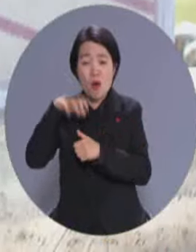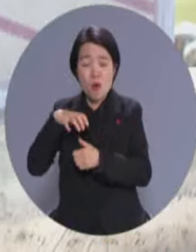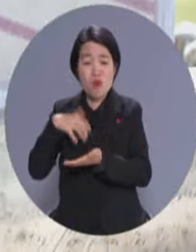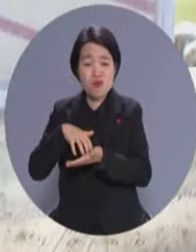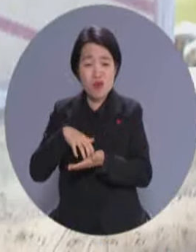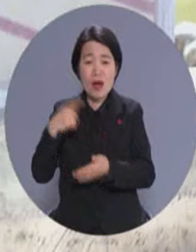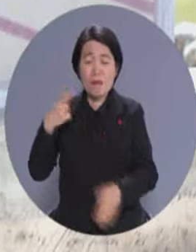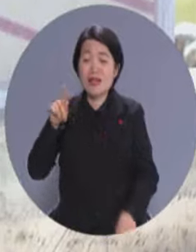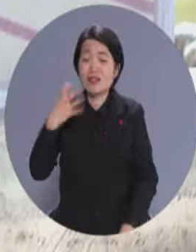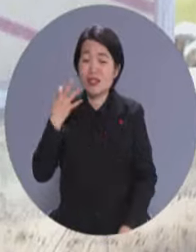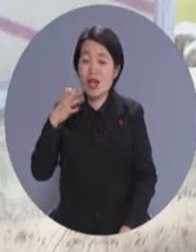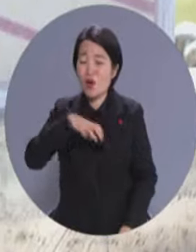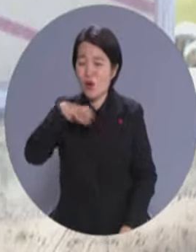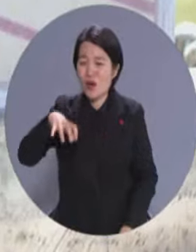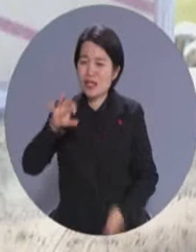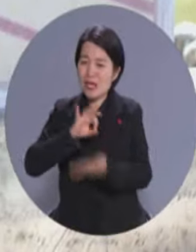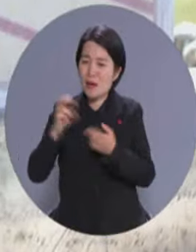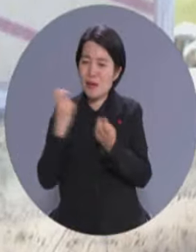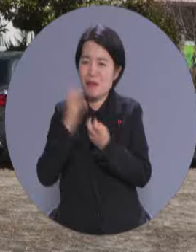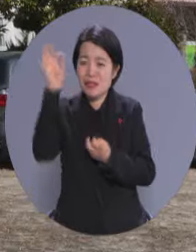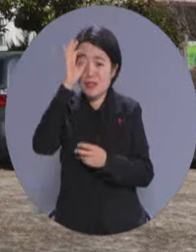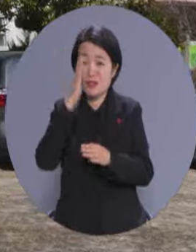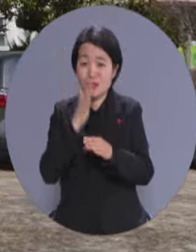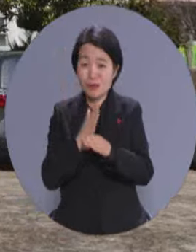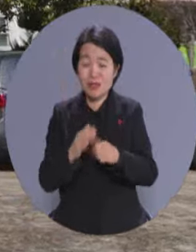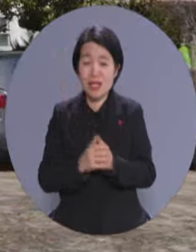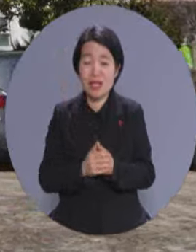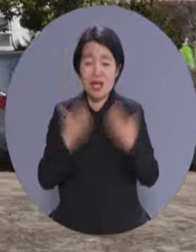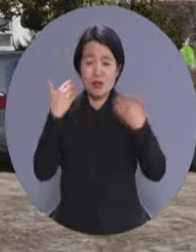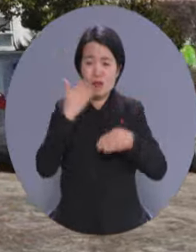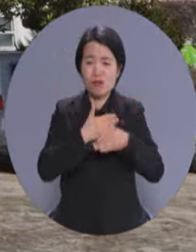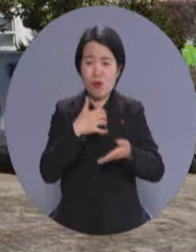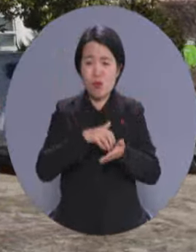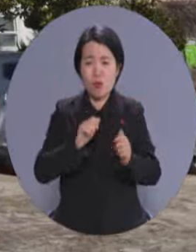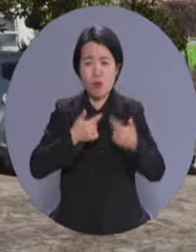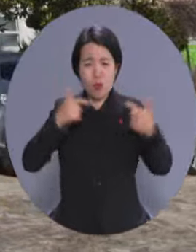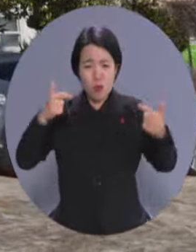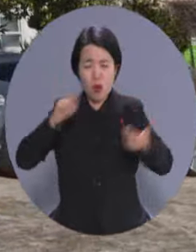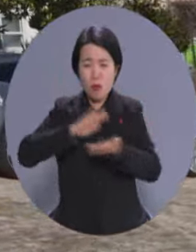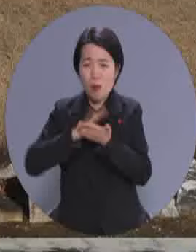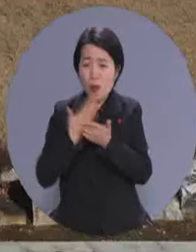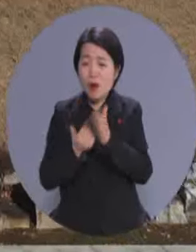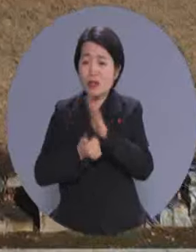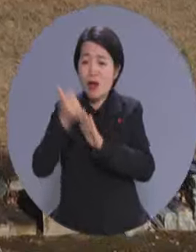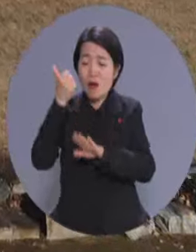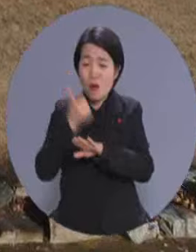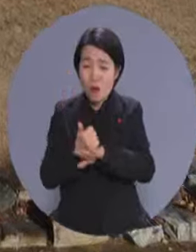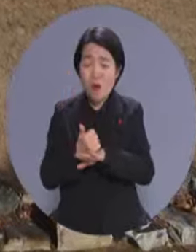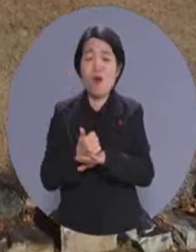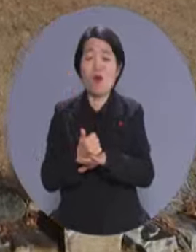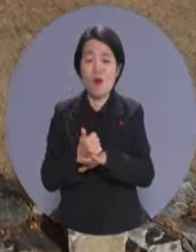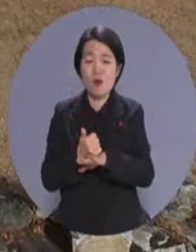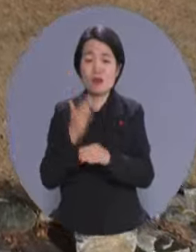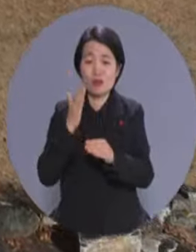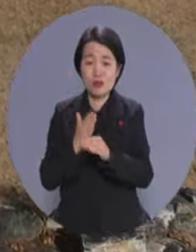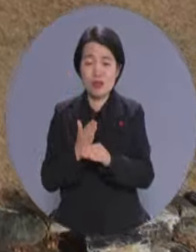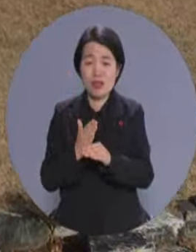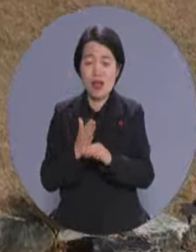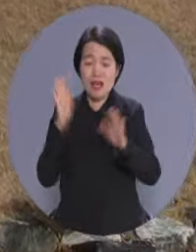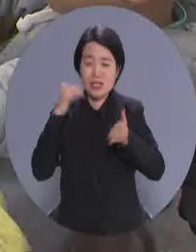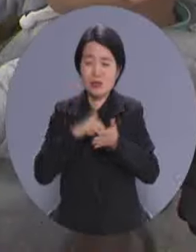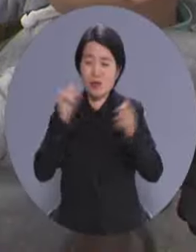114곳에 대한 활용 방안을 찾고 있습니다. 늘어나는 폐교만큼 변신에 성공한 사례도 늘면서 아이가